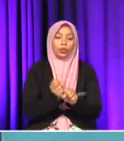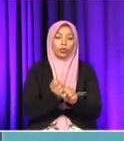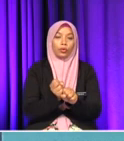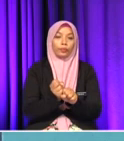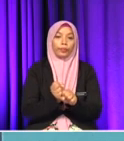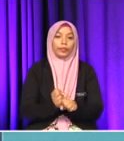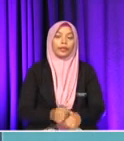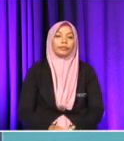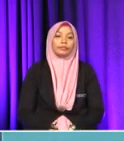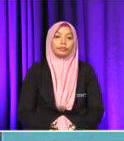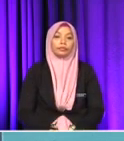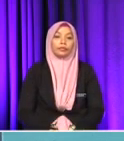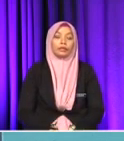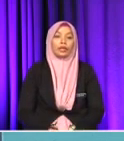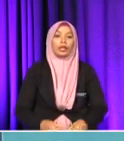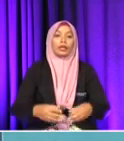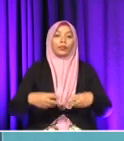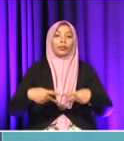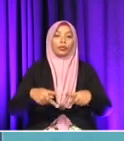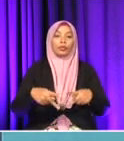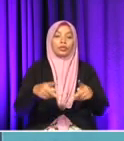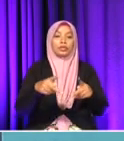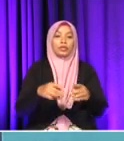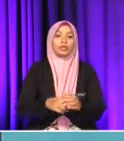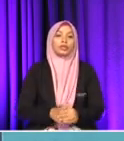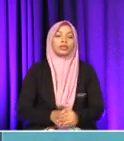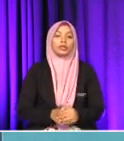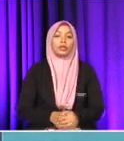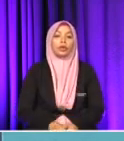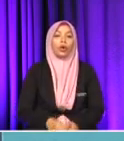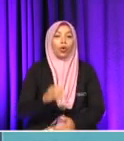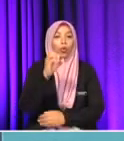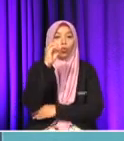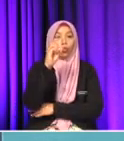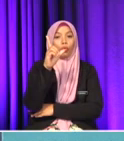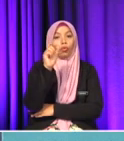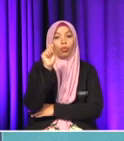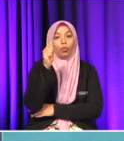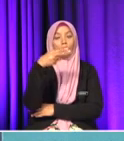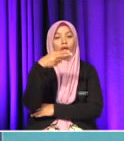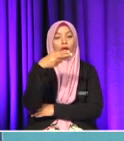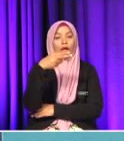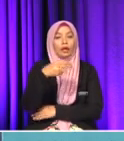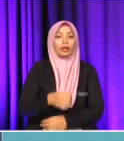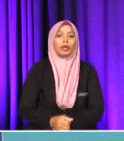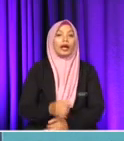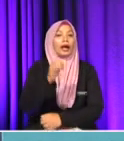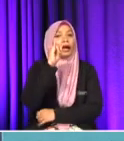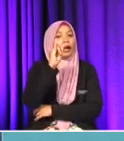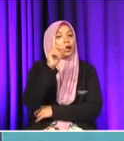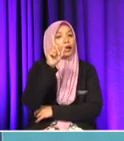proses pengolahan air Oke untuk membina ataupun merek ke bentuk sebuah logo bagi identity